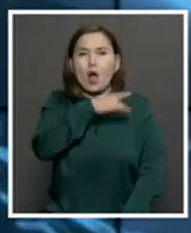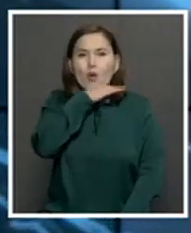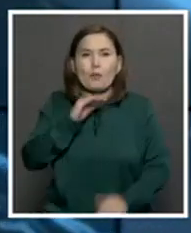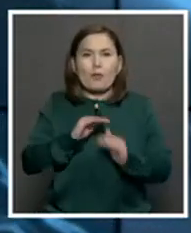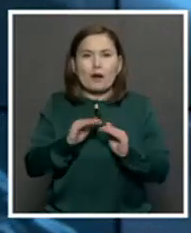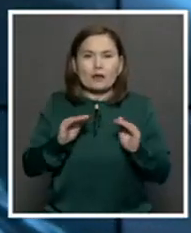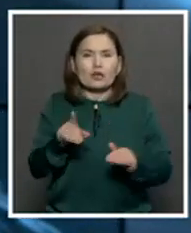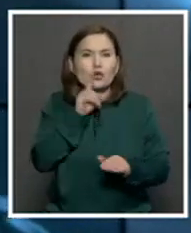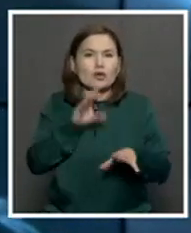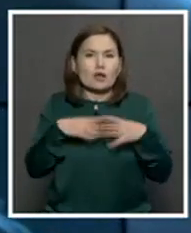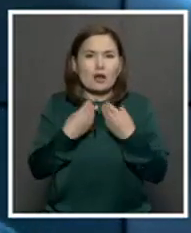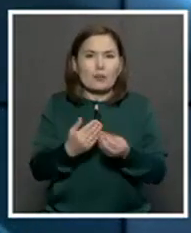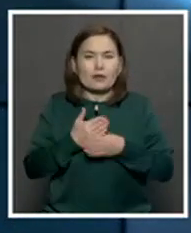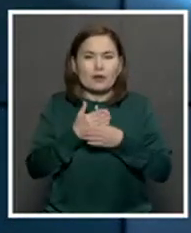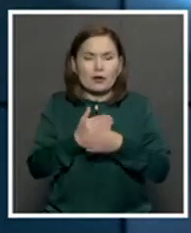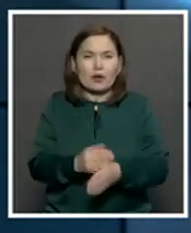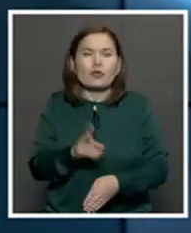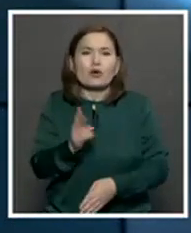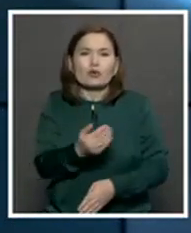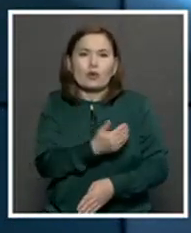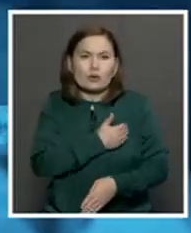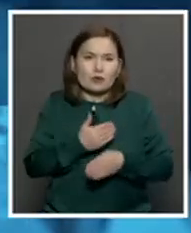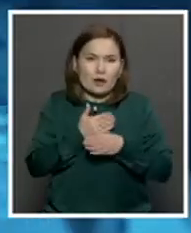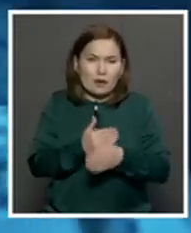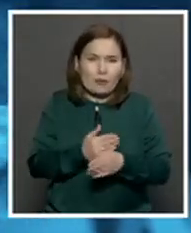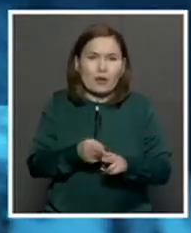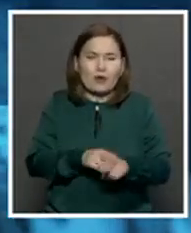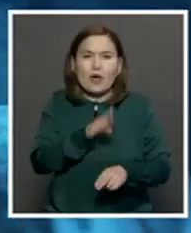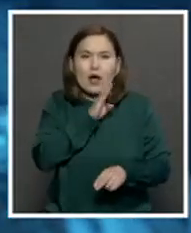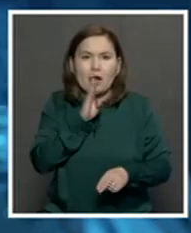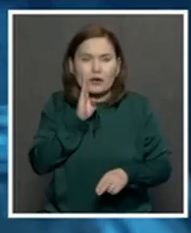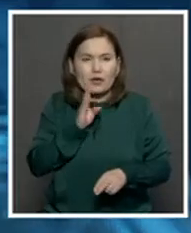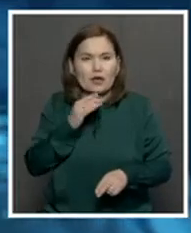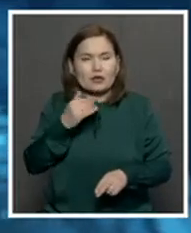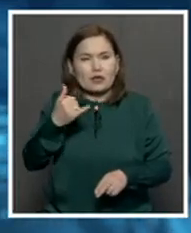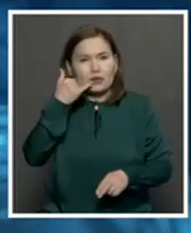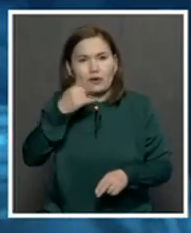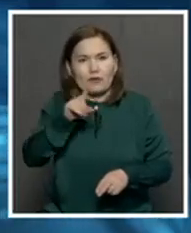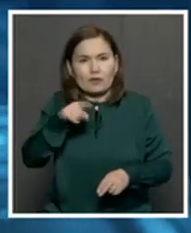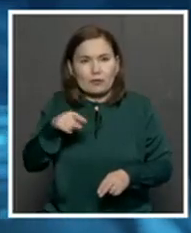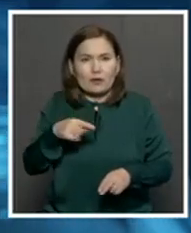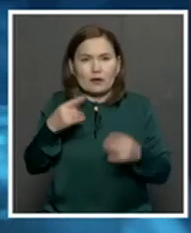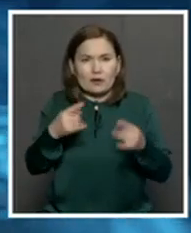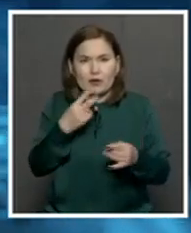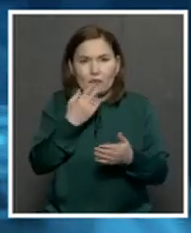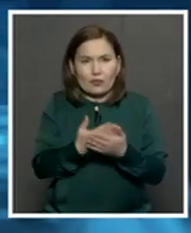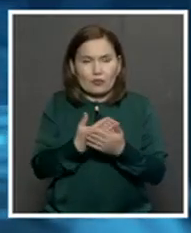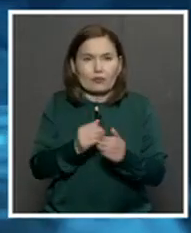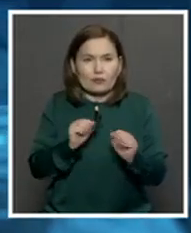Көпбалалы жас отбасыға көмек көрсетемін деген жандар болса, анасының телефон нөмірін назарларыңызға ұсынамыз.